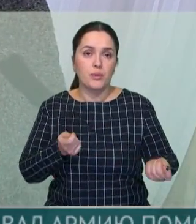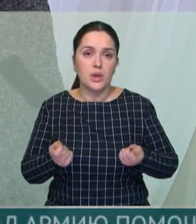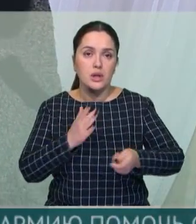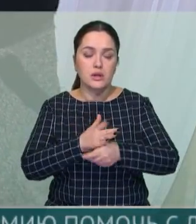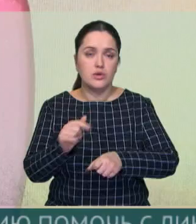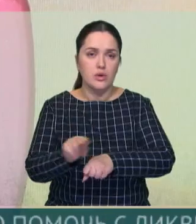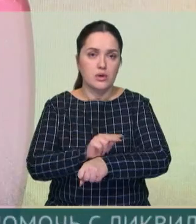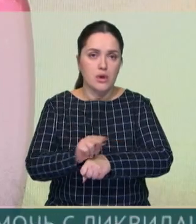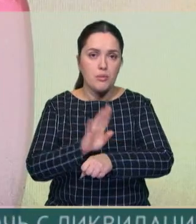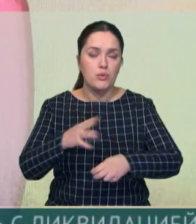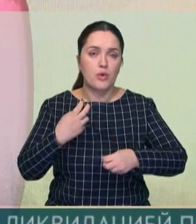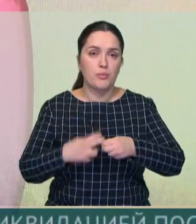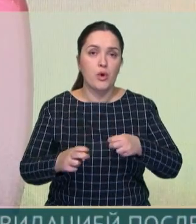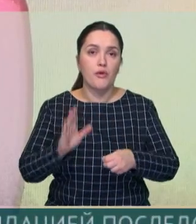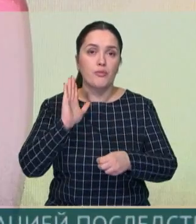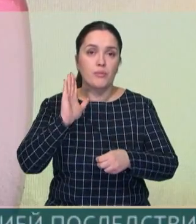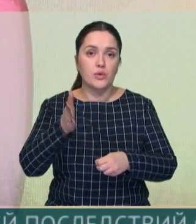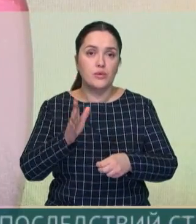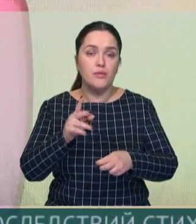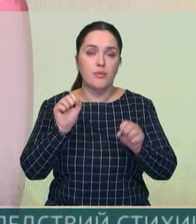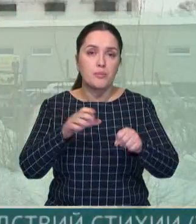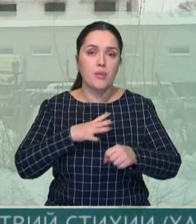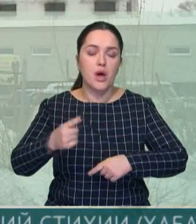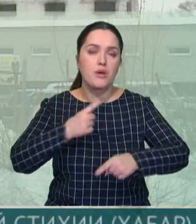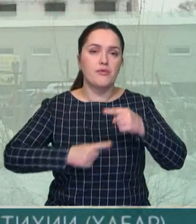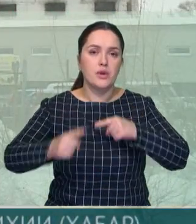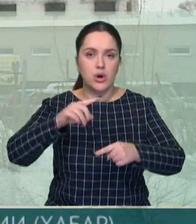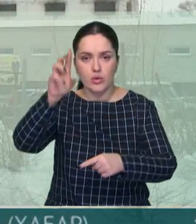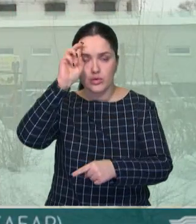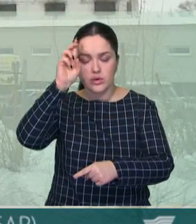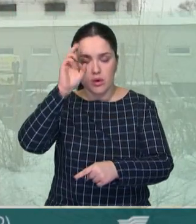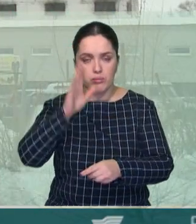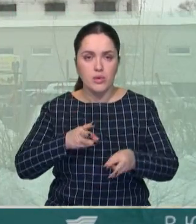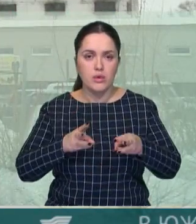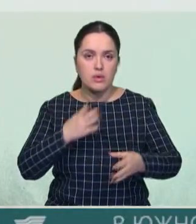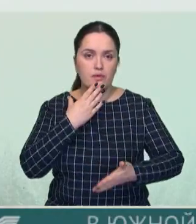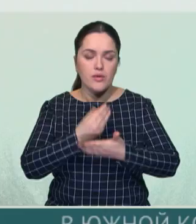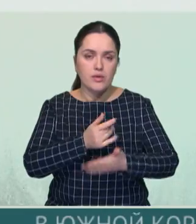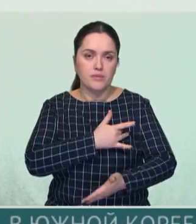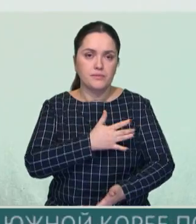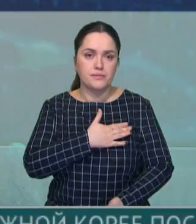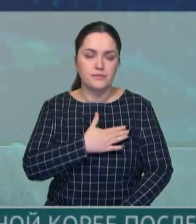направлены на ликвидацию аварии. В будущем будут рассмотрены возможности вернуть объект государству.